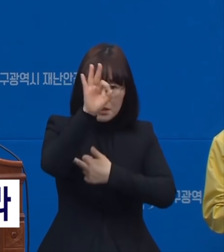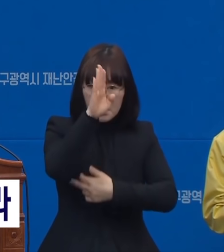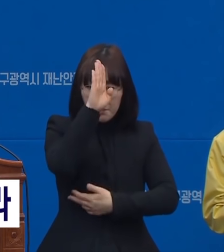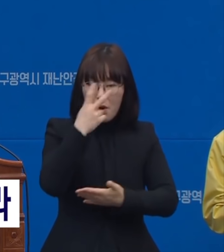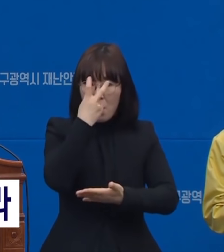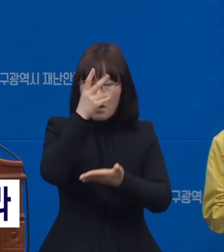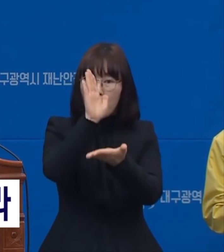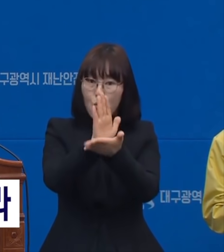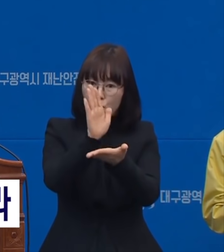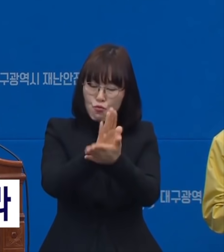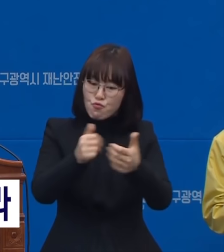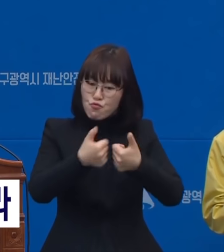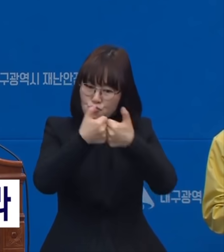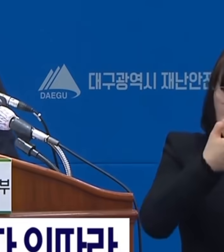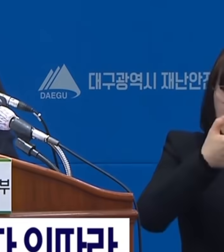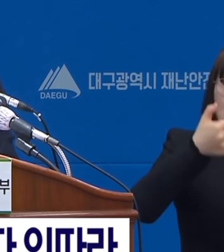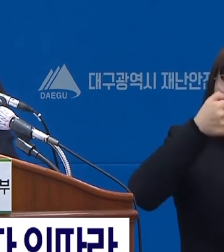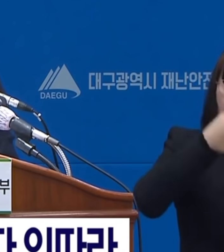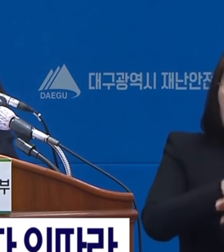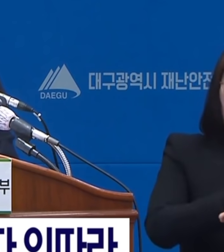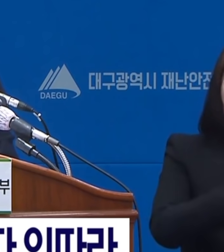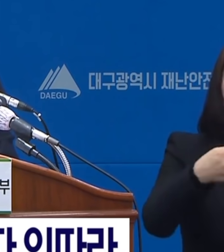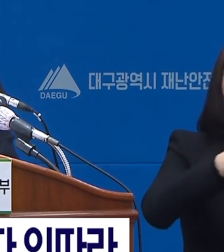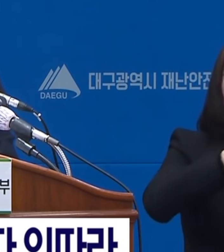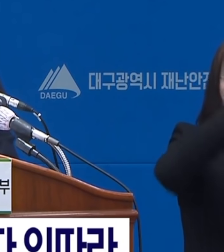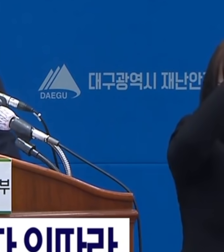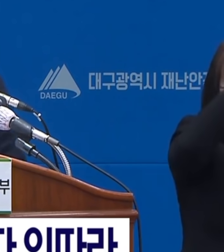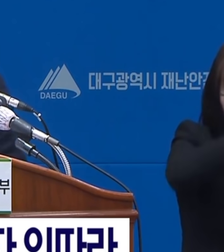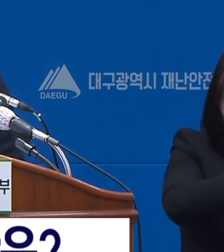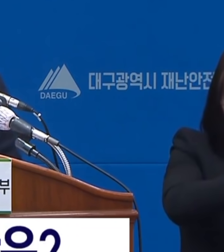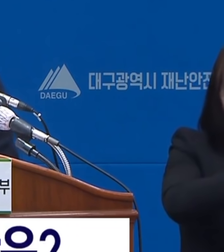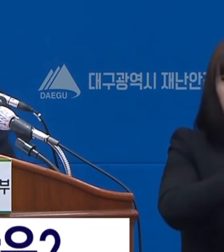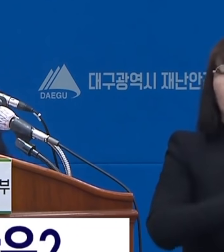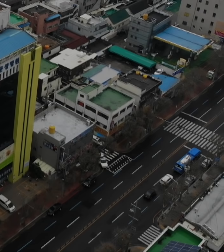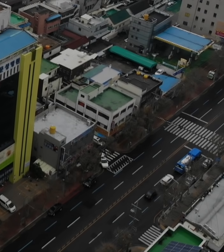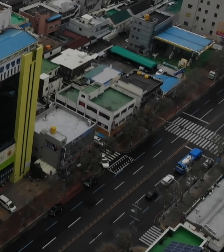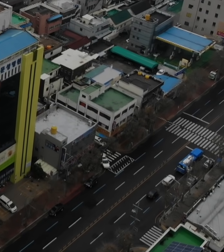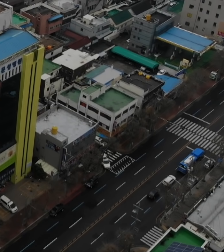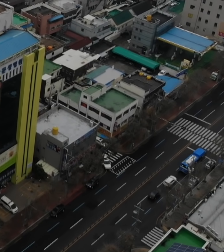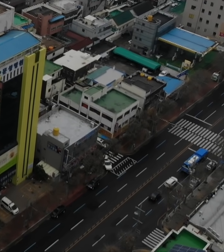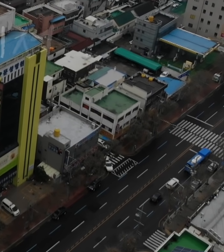원리 관리 본부와의 회의 결과 문성 병원은 폐쇄 조치하기로 결정했습니다.